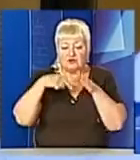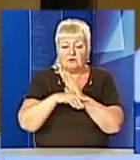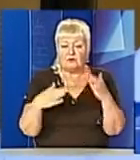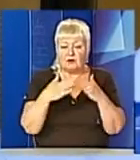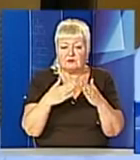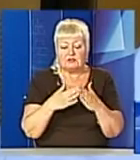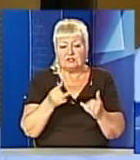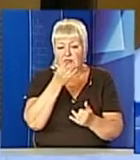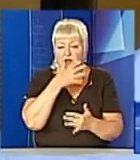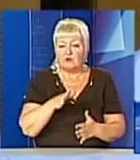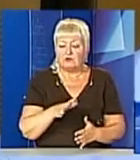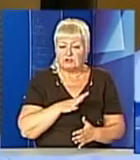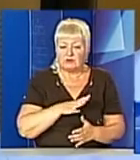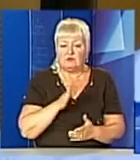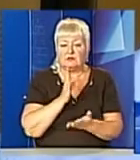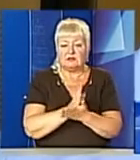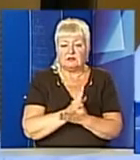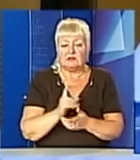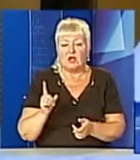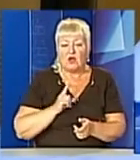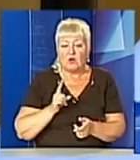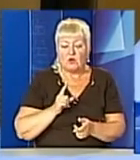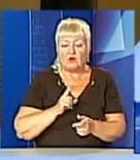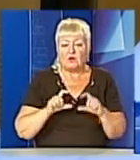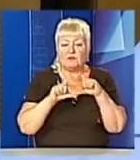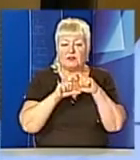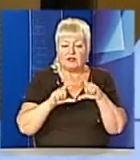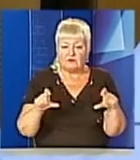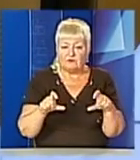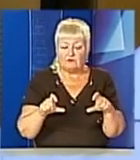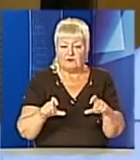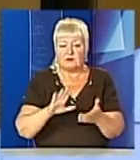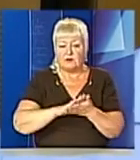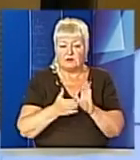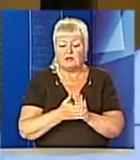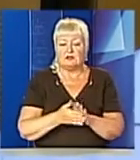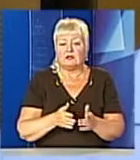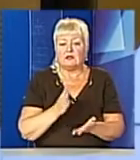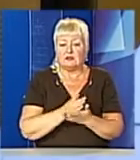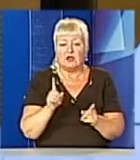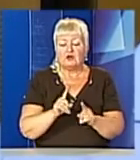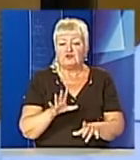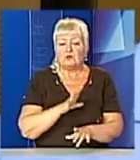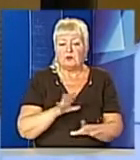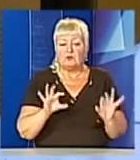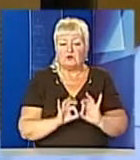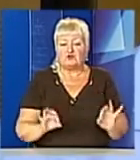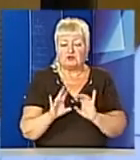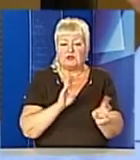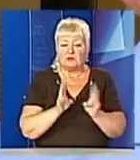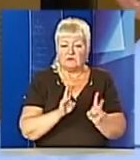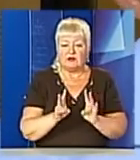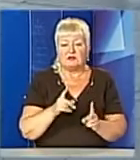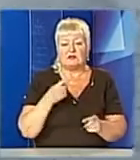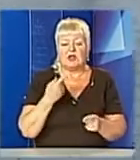виключаю. Укладена угода з охоронною фірмою не для того, щоб не поселялись безхатьки, а для того, щоб там не було жодних провокацій. Тому, але безумовно,